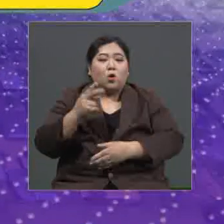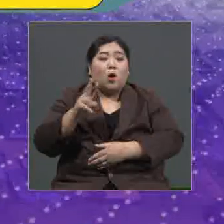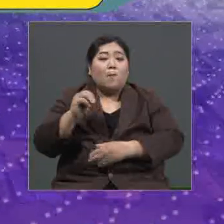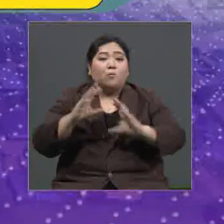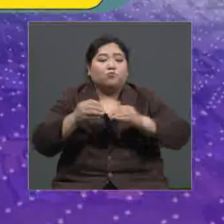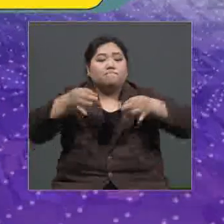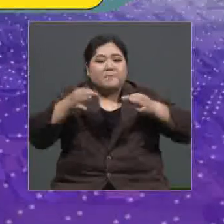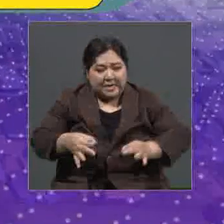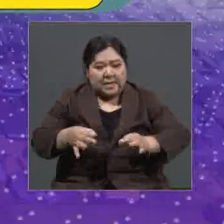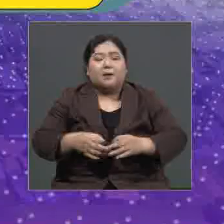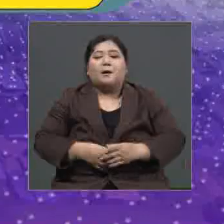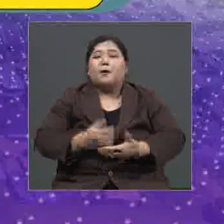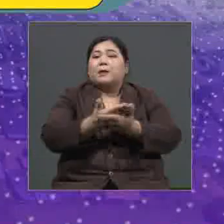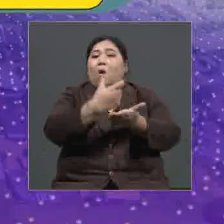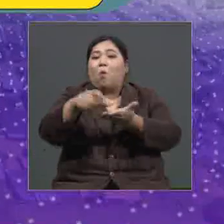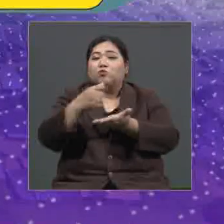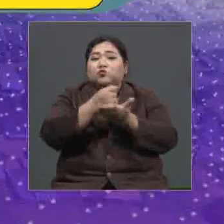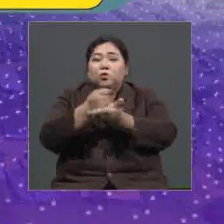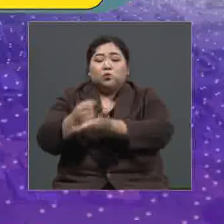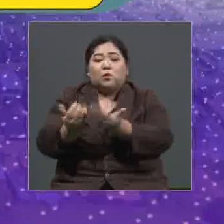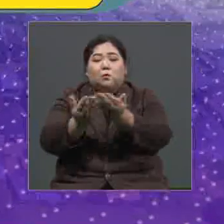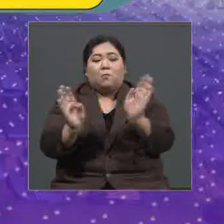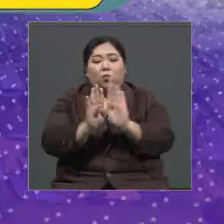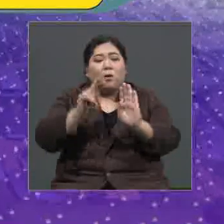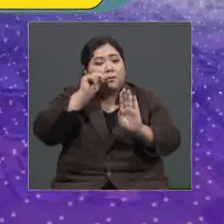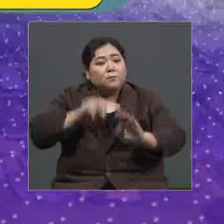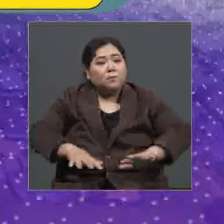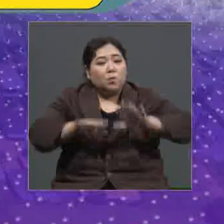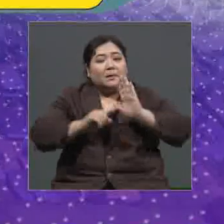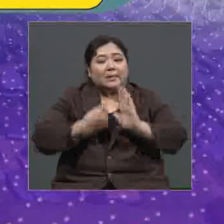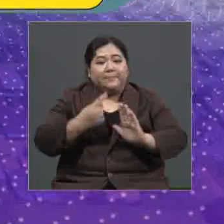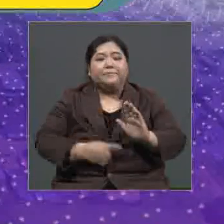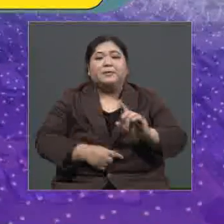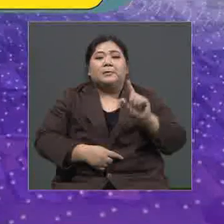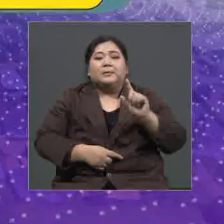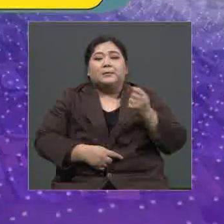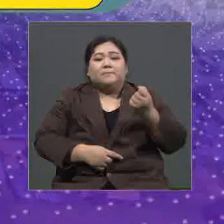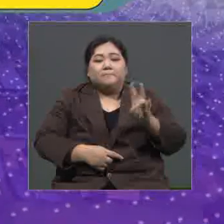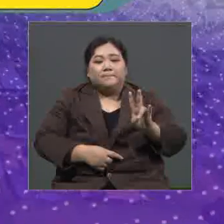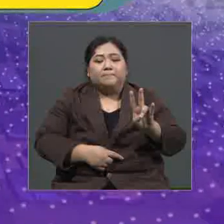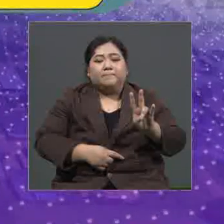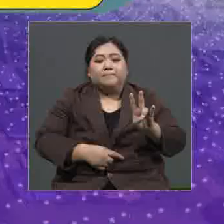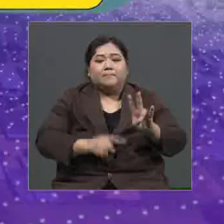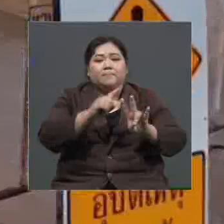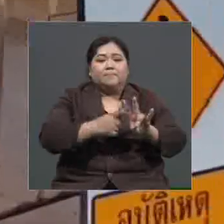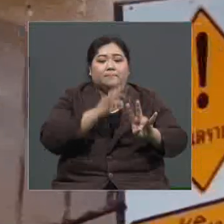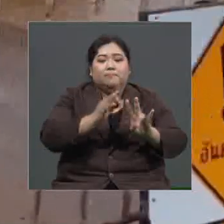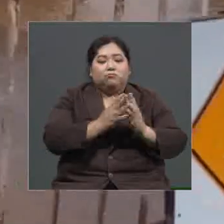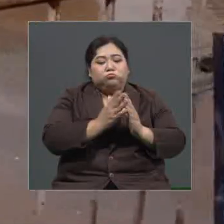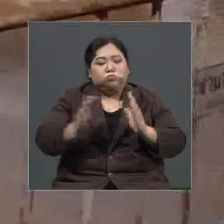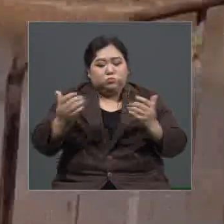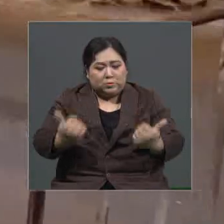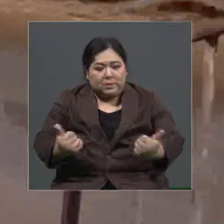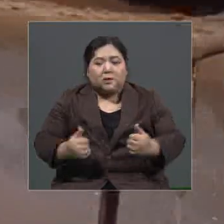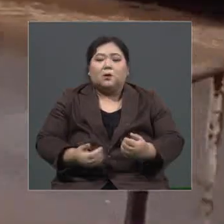จะจ่ายใหกัครวเรือนซึ่งประสอทกภัย ทนแต่วัท 20 พฤษภาคม 2567 เป็ต้นมาในพืนที่ 57 จั